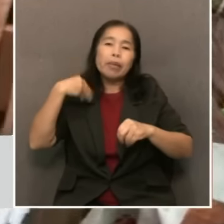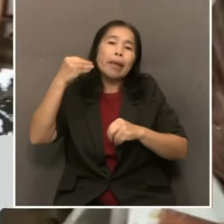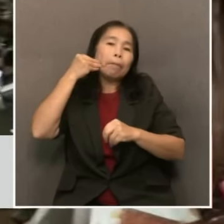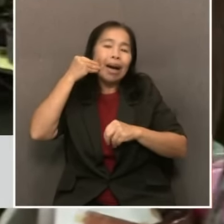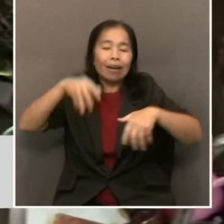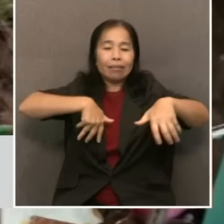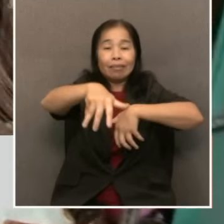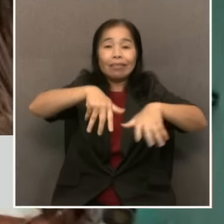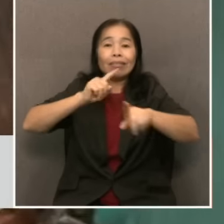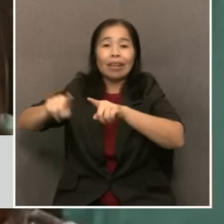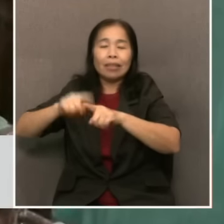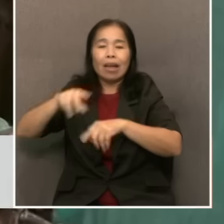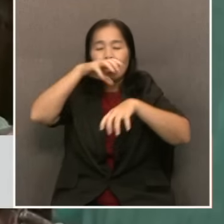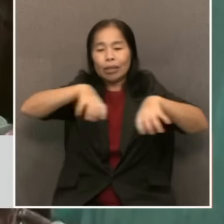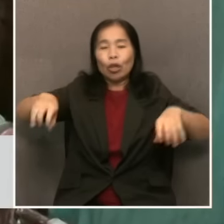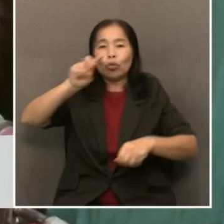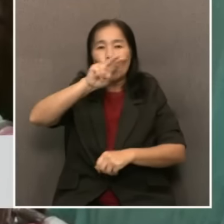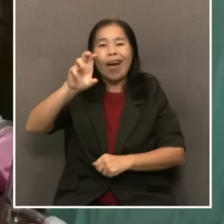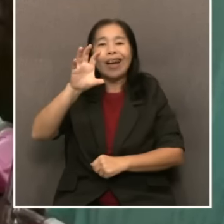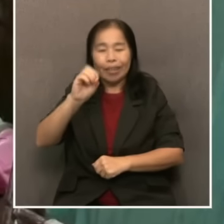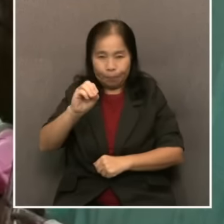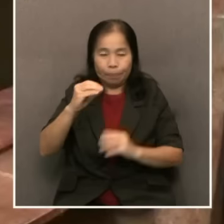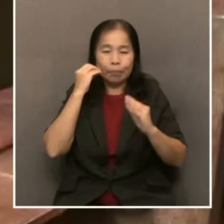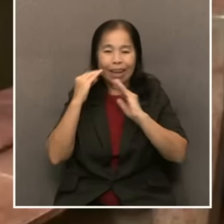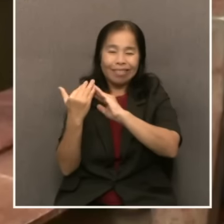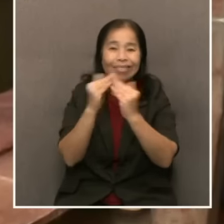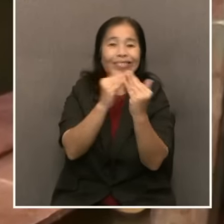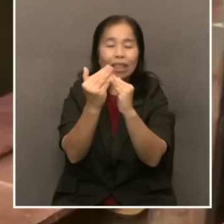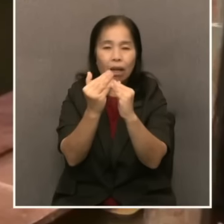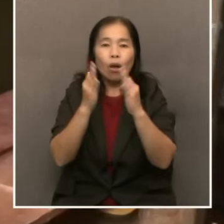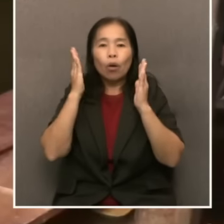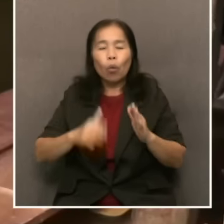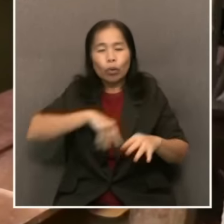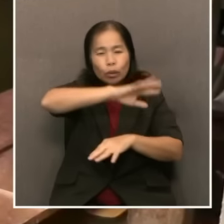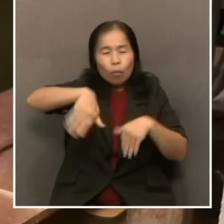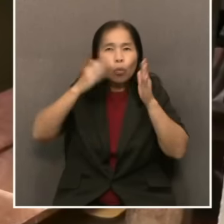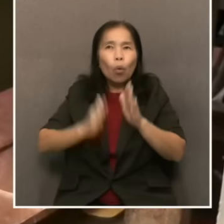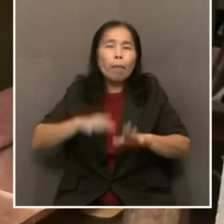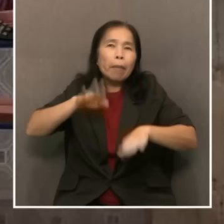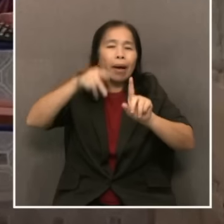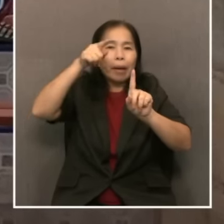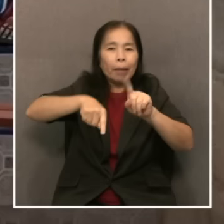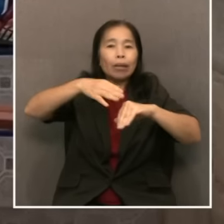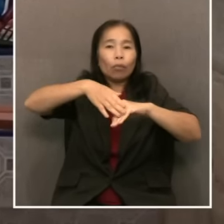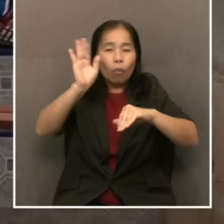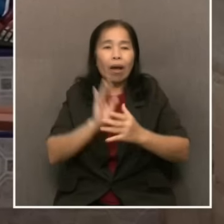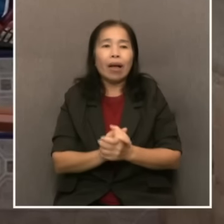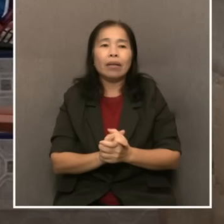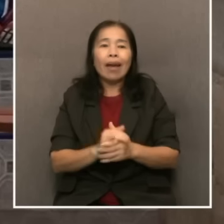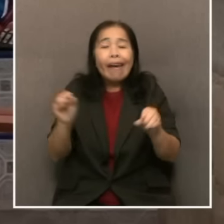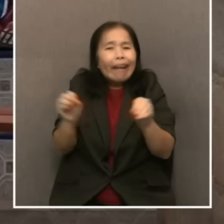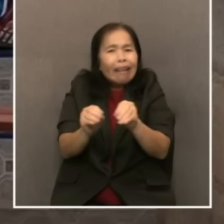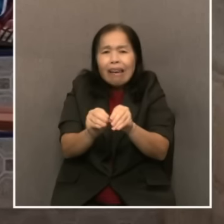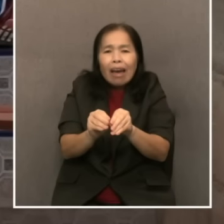อยู่ 250หลังคาเรือนค่ะประชาชนพักอาศัยกว่า 1,000คนซึ่งติดอยู่กับแม่น้ำเจ้า